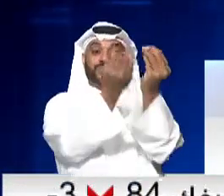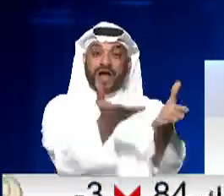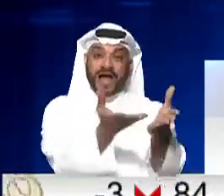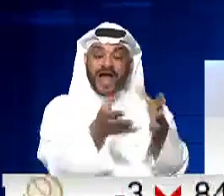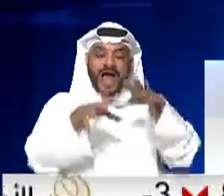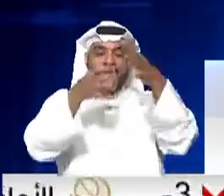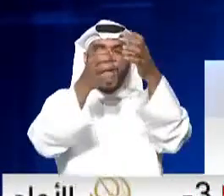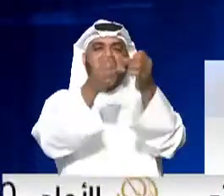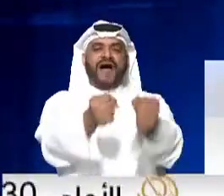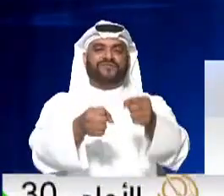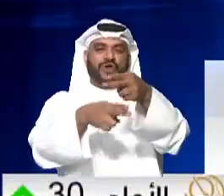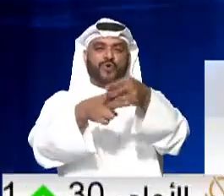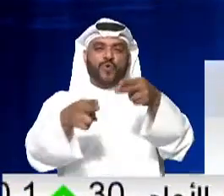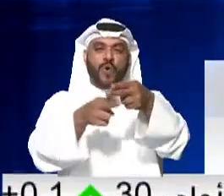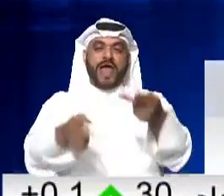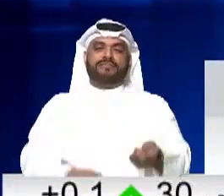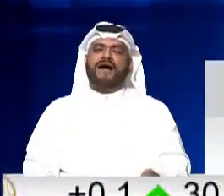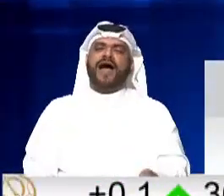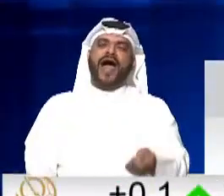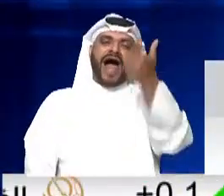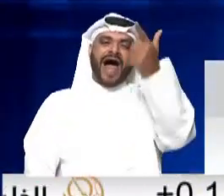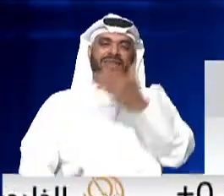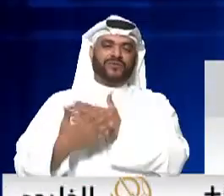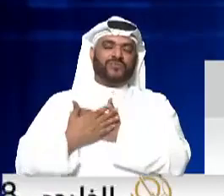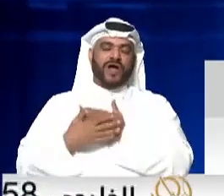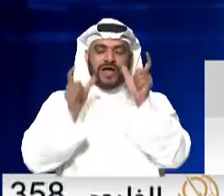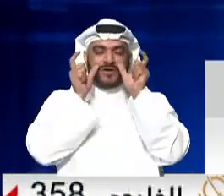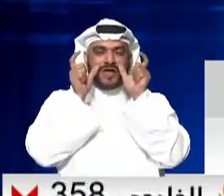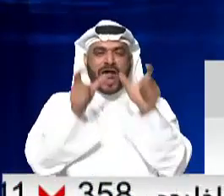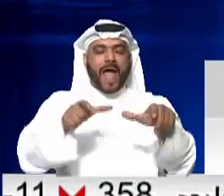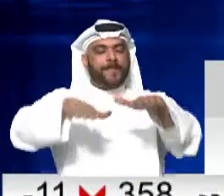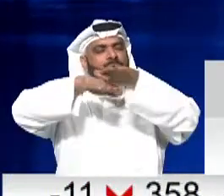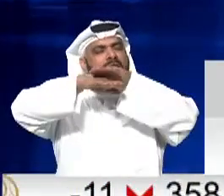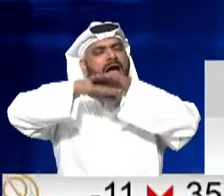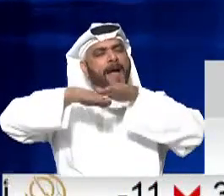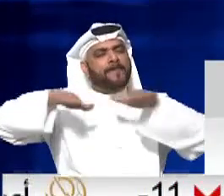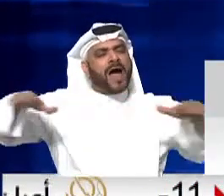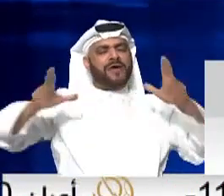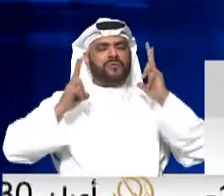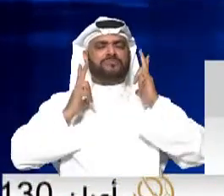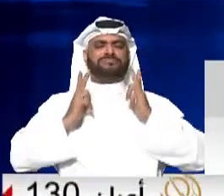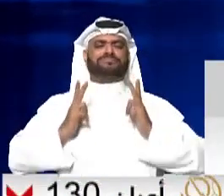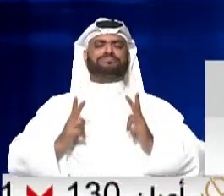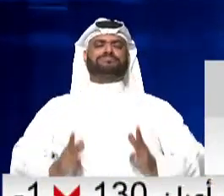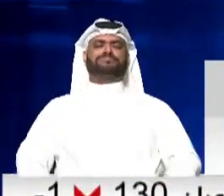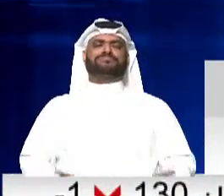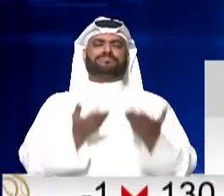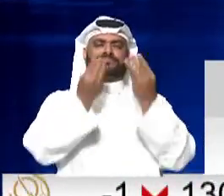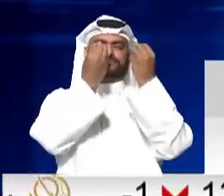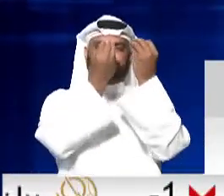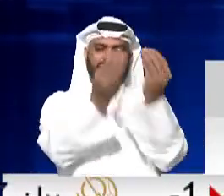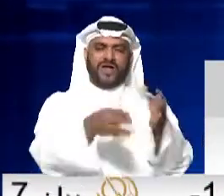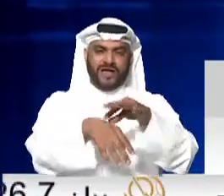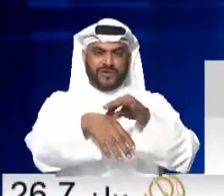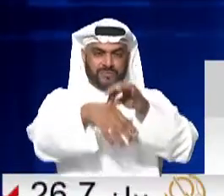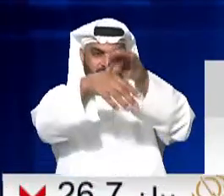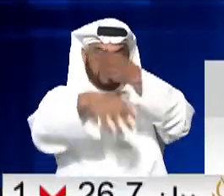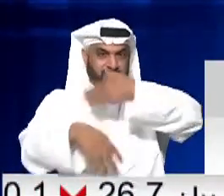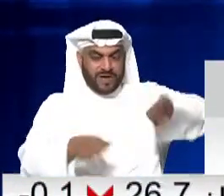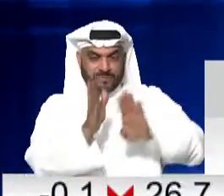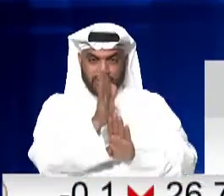الوطن الغالي ويديم عليه نعمه الامن والامان والرخاء ويسدد خطى الجميع